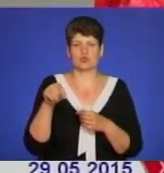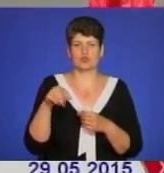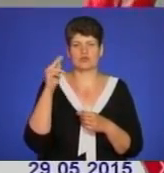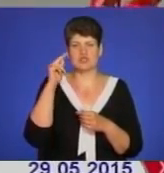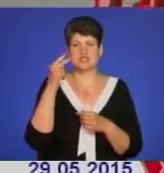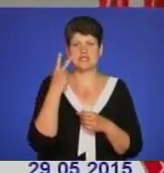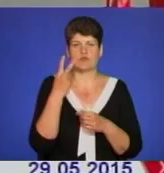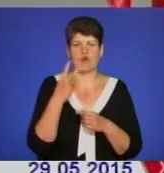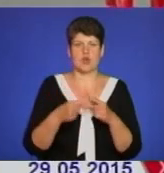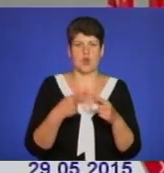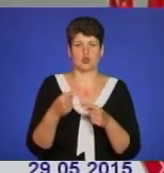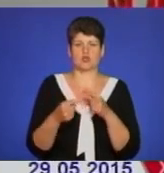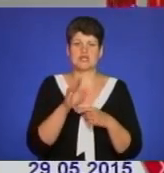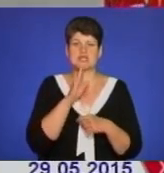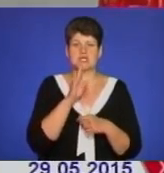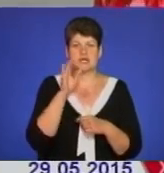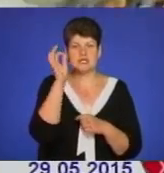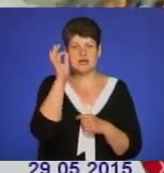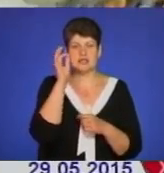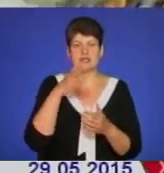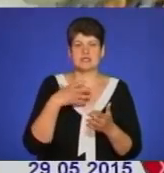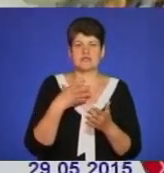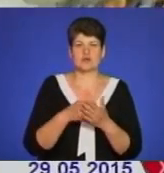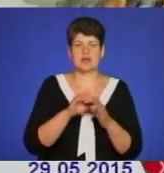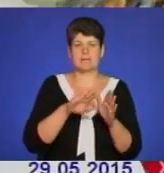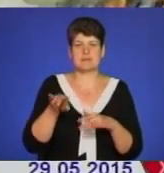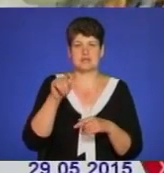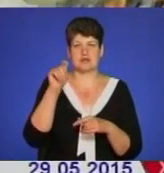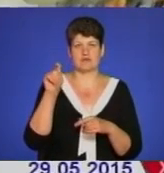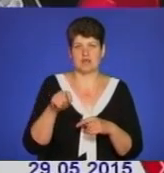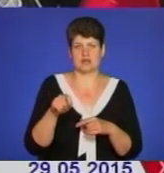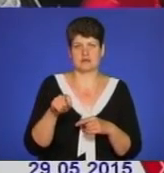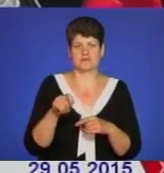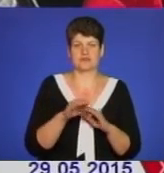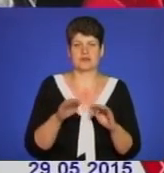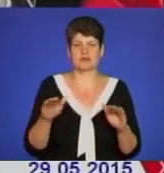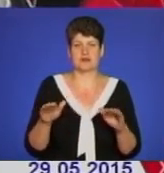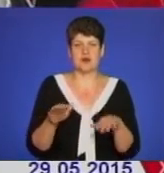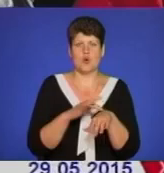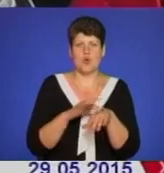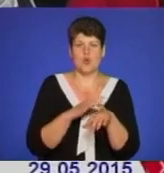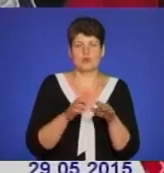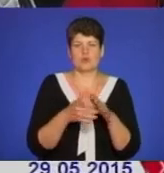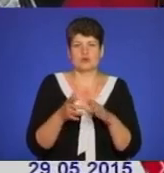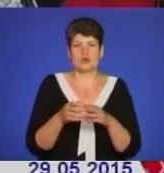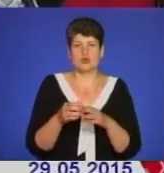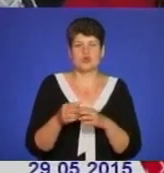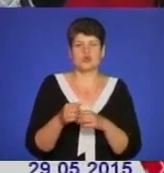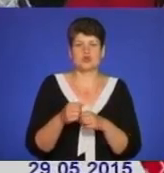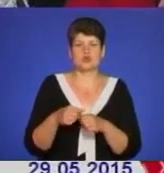навчаються двоє онуків. Жінка згадує і своє повоєнне дитинство. Голі босі, з торбинками,